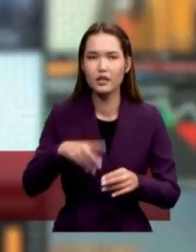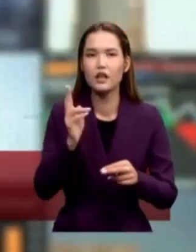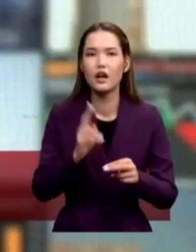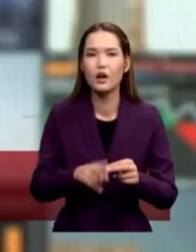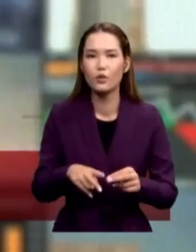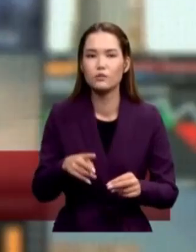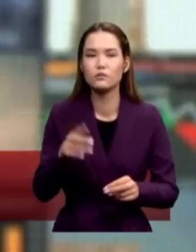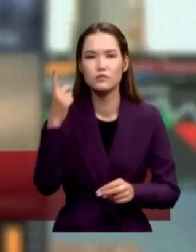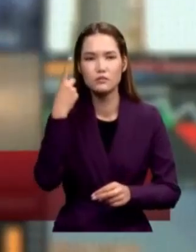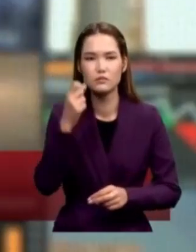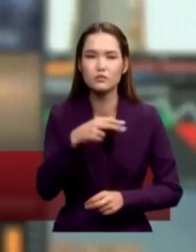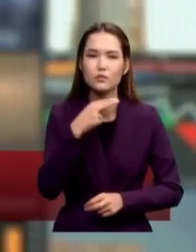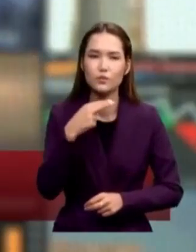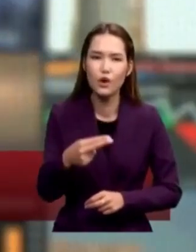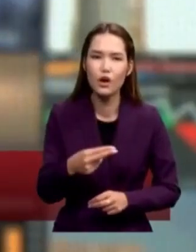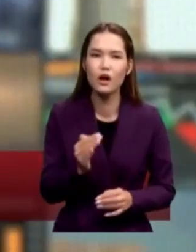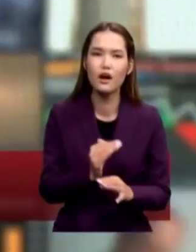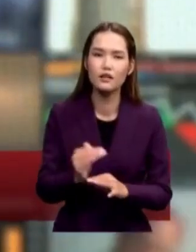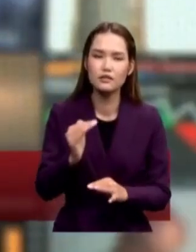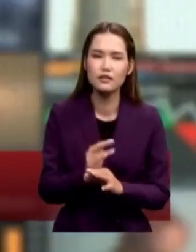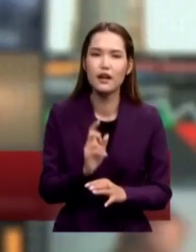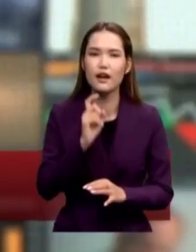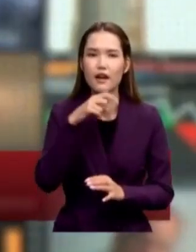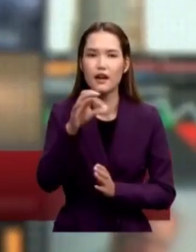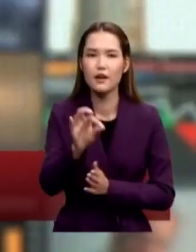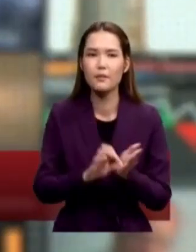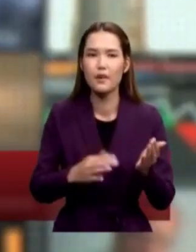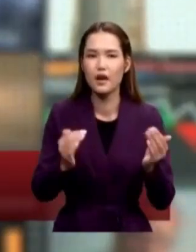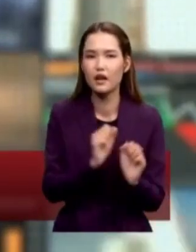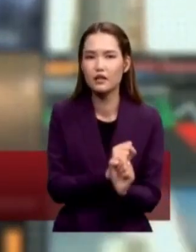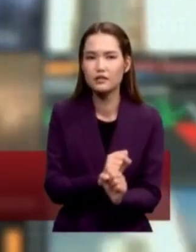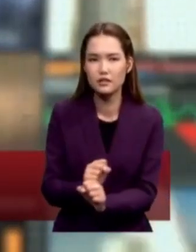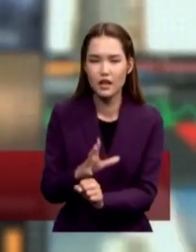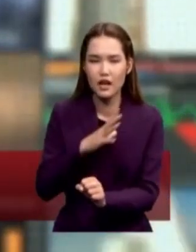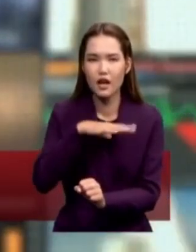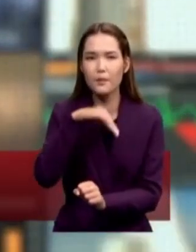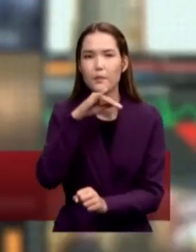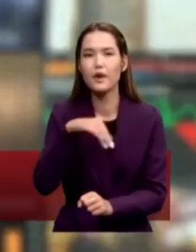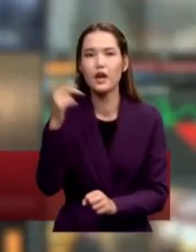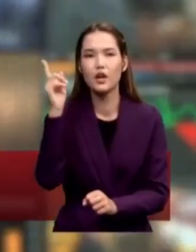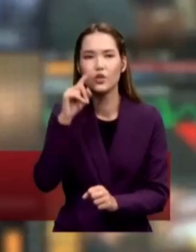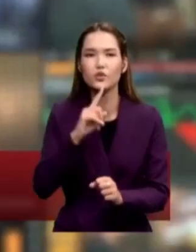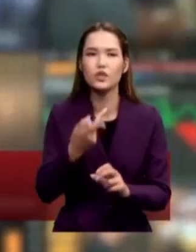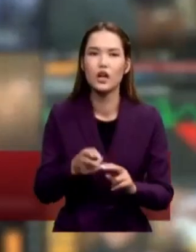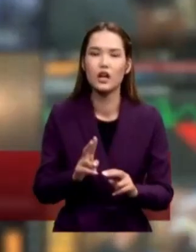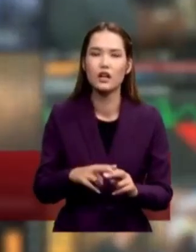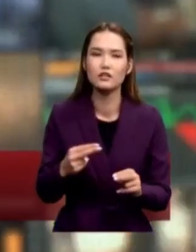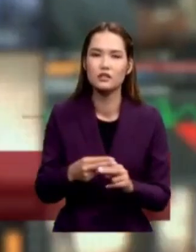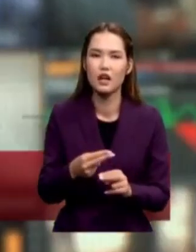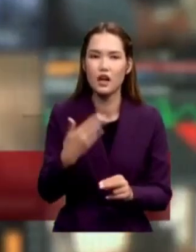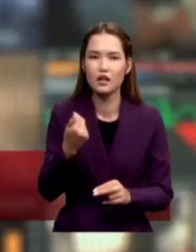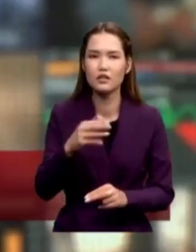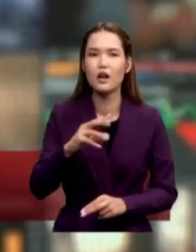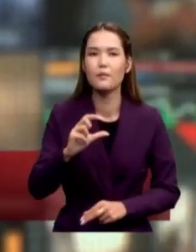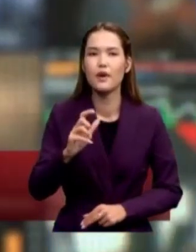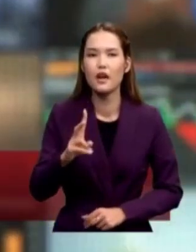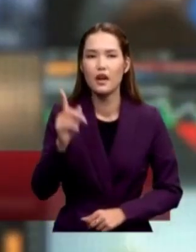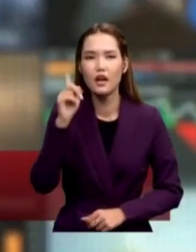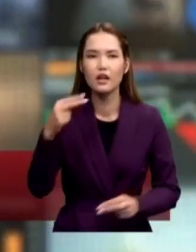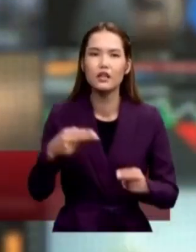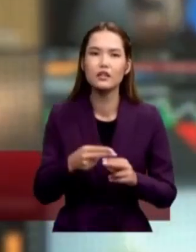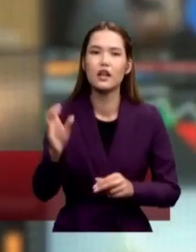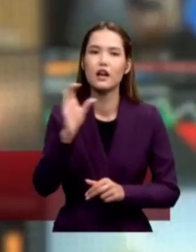дают о себе знать. Темпы роста экономики резко замедлились. Эксперты считают, это не предел. Коллапс на МАЭК отразится